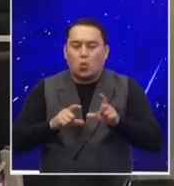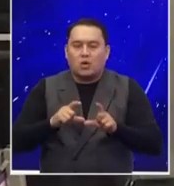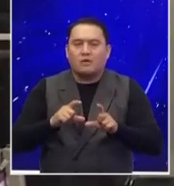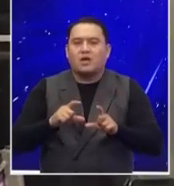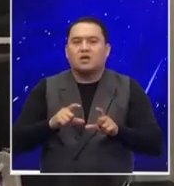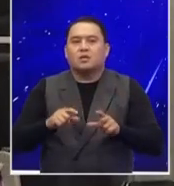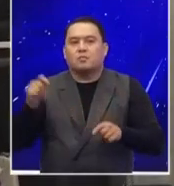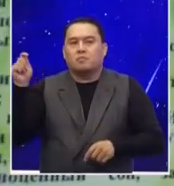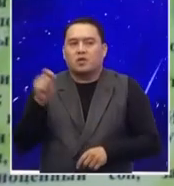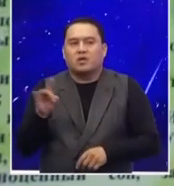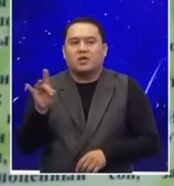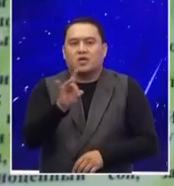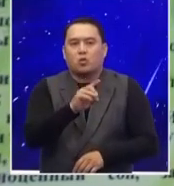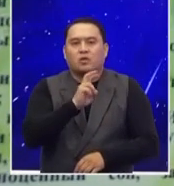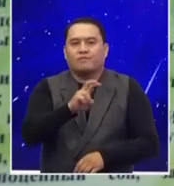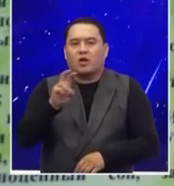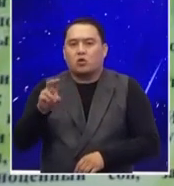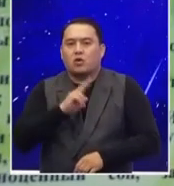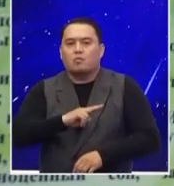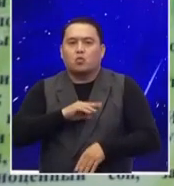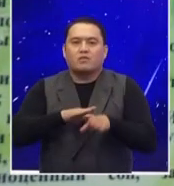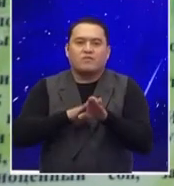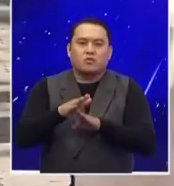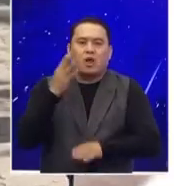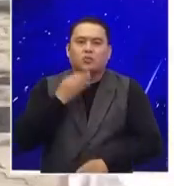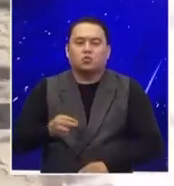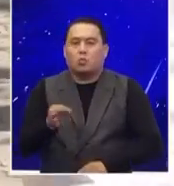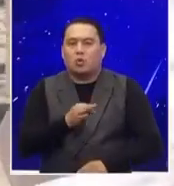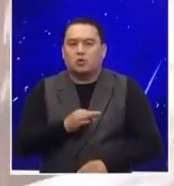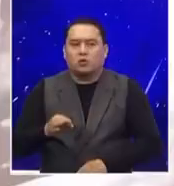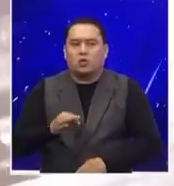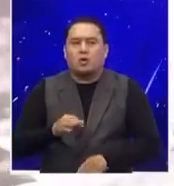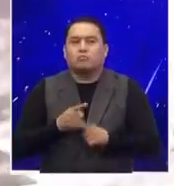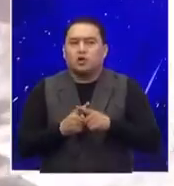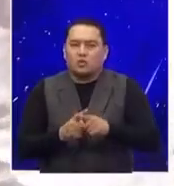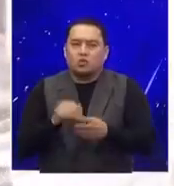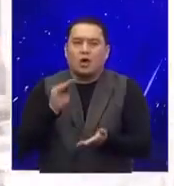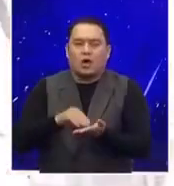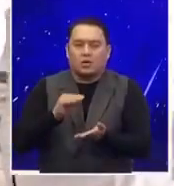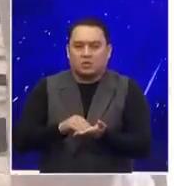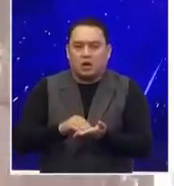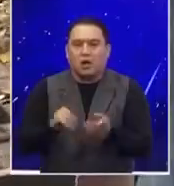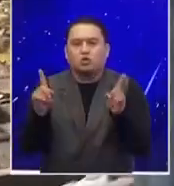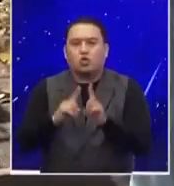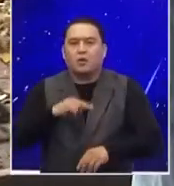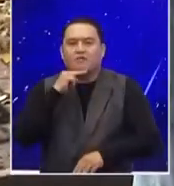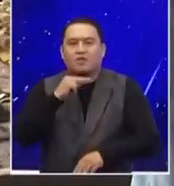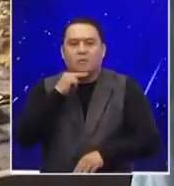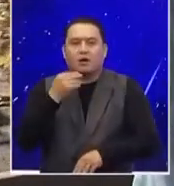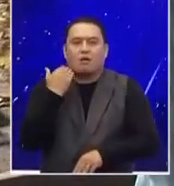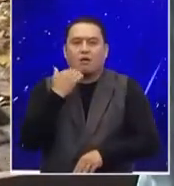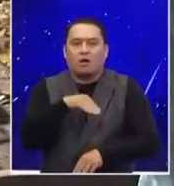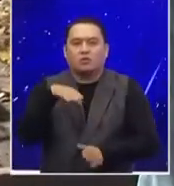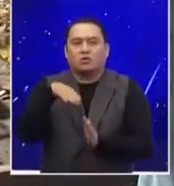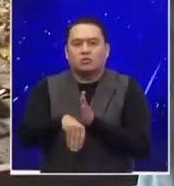радиологии посещают все регионы страны. Работе, проводимой в Алма-Атинской области, они дали положительную оценку, уделив особое внимание качественному